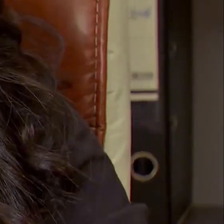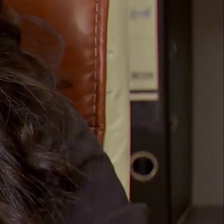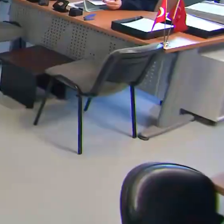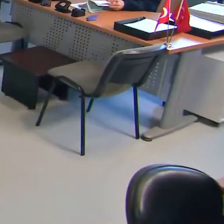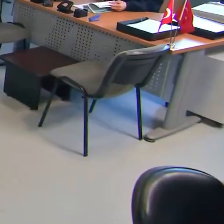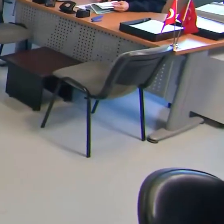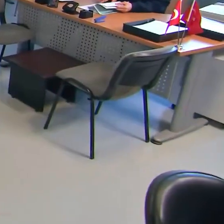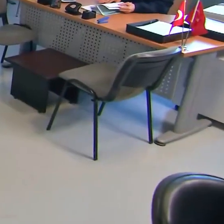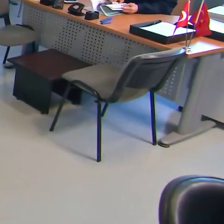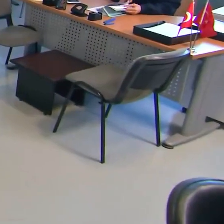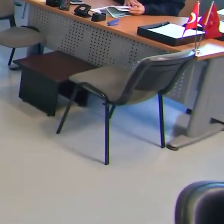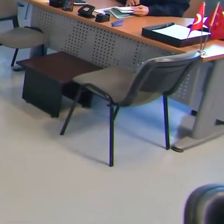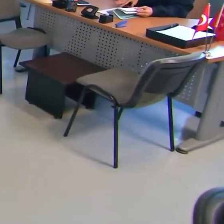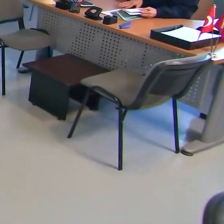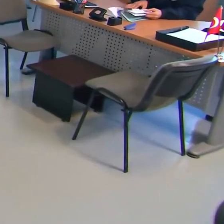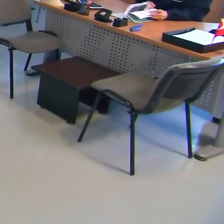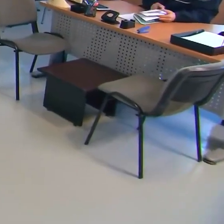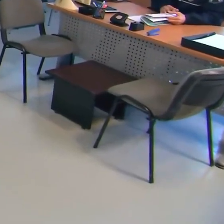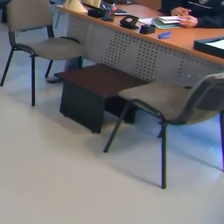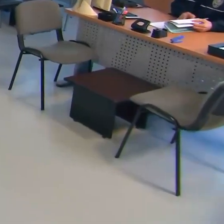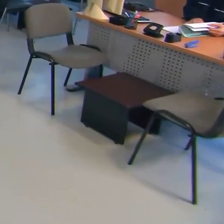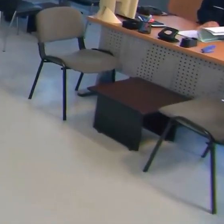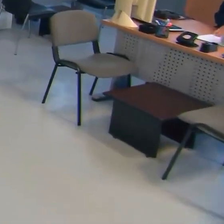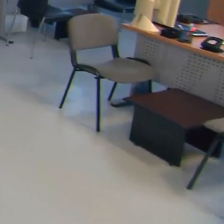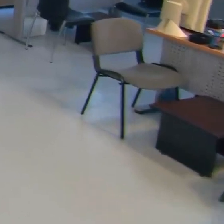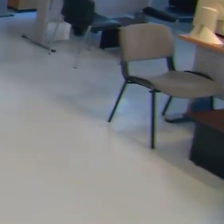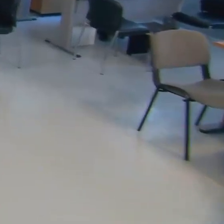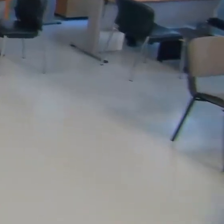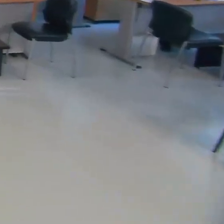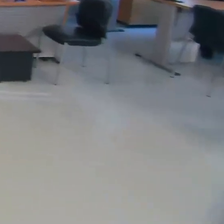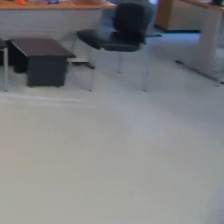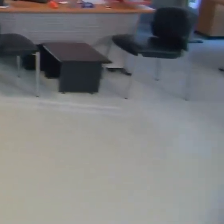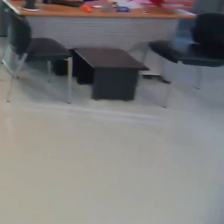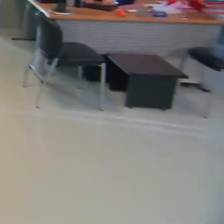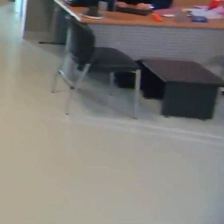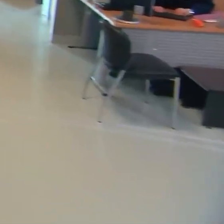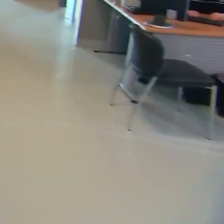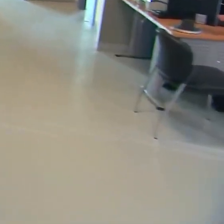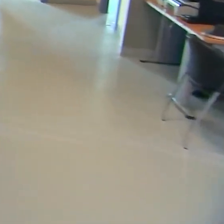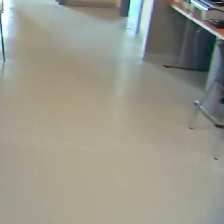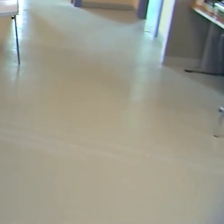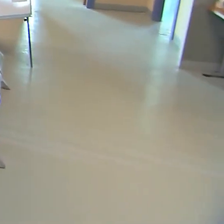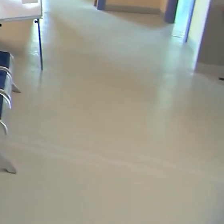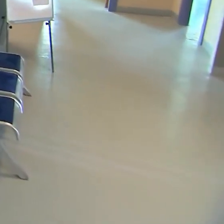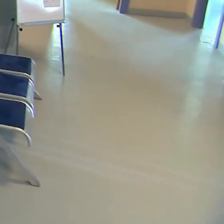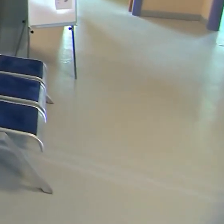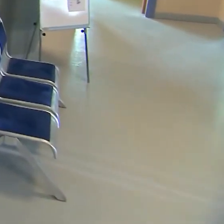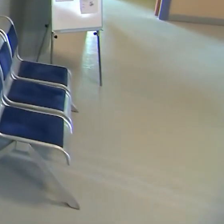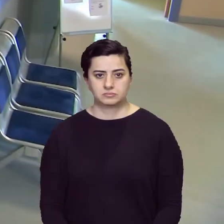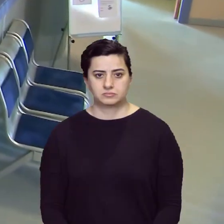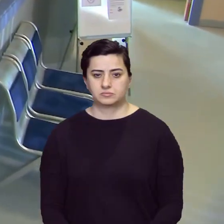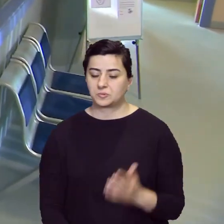verirsin. Karakoldaki açık ofiste memurlar masalarında. Tayfun elleri ceplerinde yürüyor. Üzerinde her zaman sivil